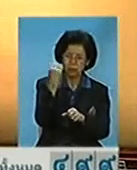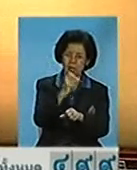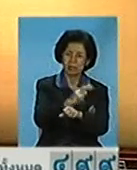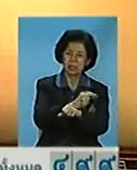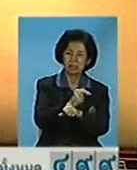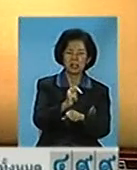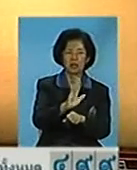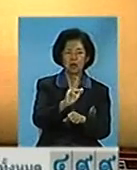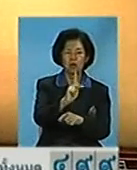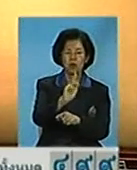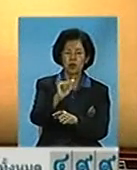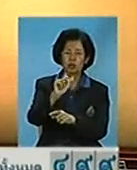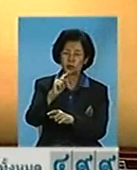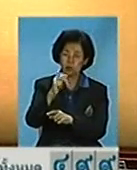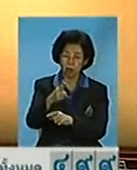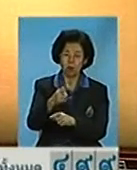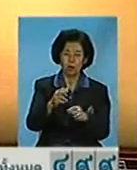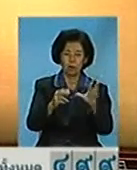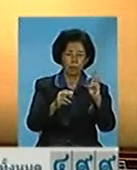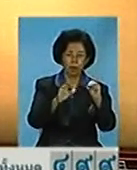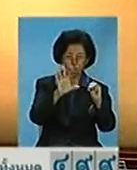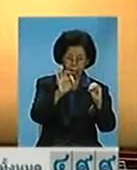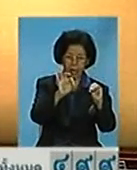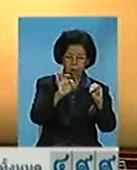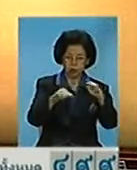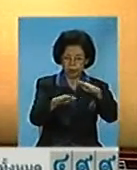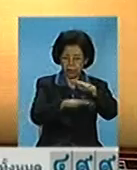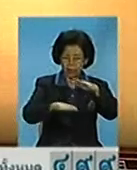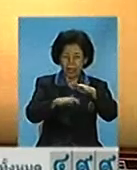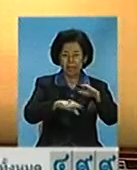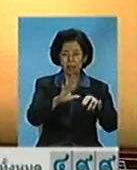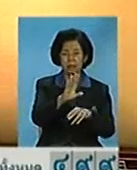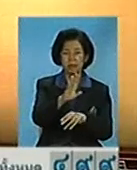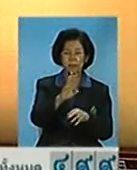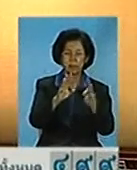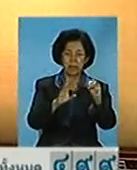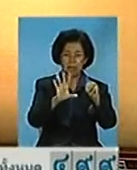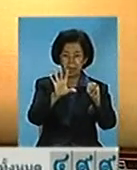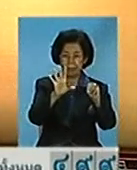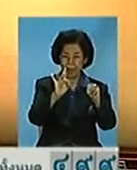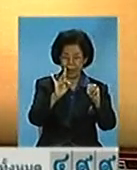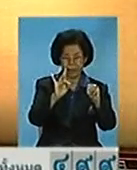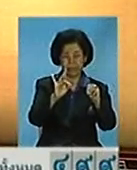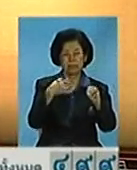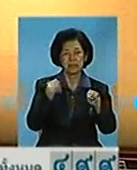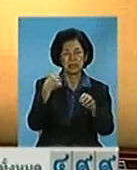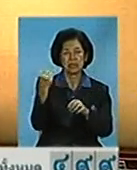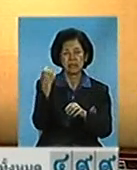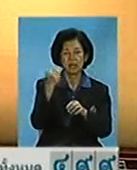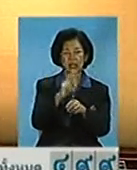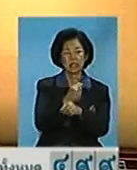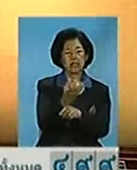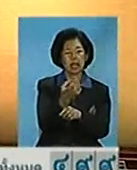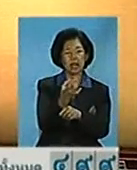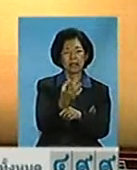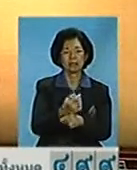ไปมาตรา9จึงเขียนว่าภายใต้มาตรา8นะครับท่านมีอำนาจหน้าที่อะไรด้วย